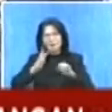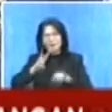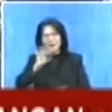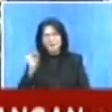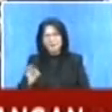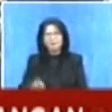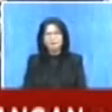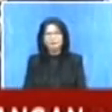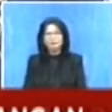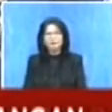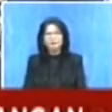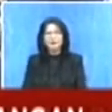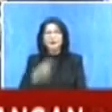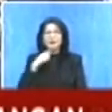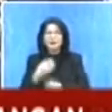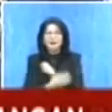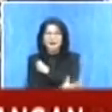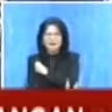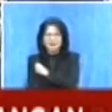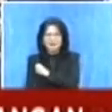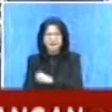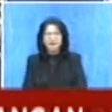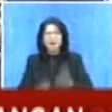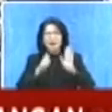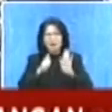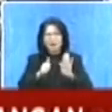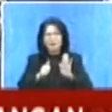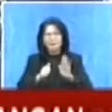5,5% sampai dengan 6,3%. Tingkat kemiskinan di kisaran